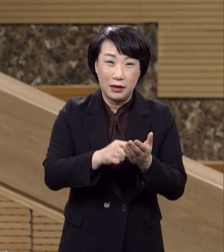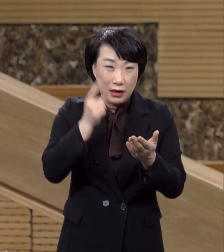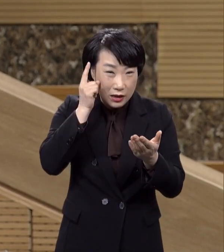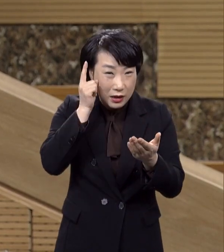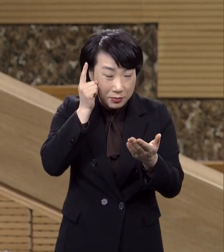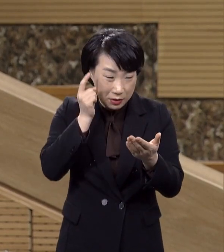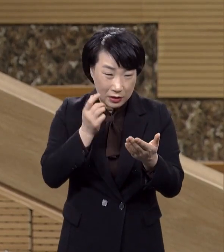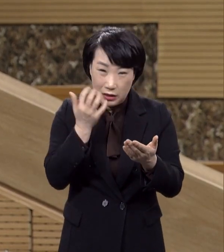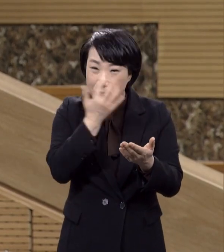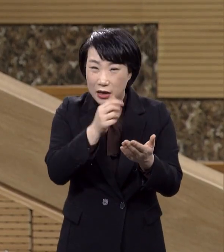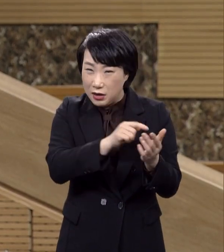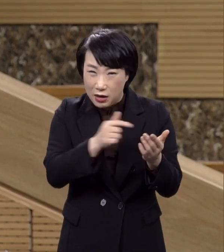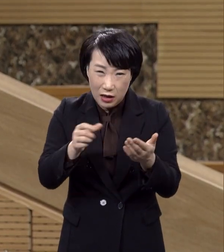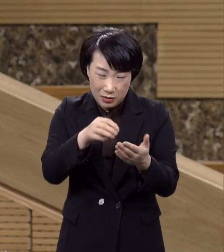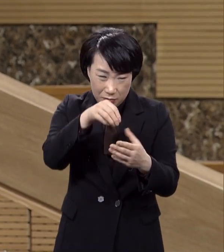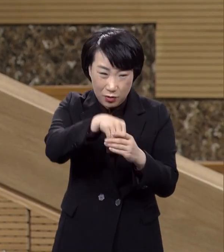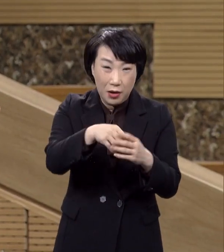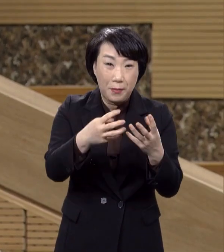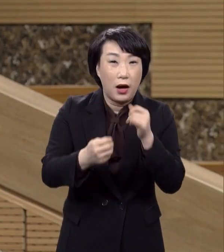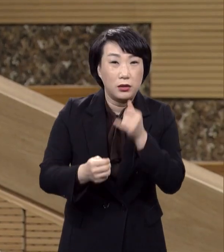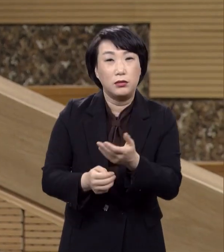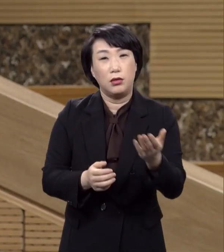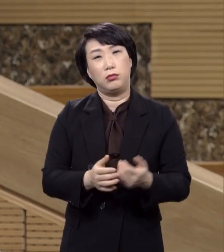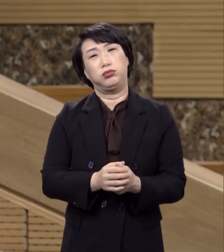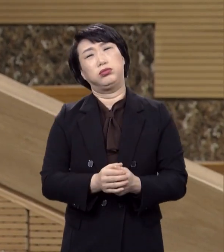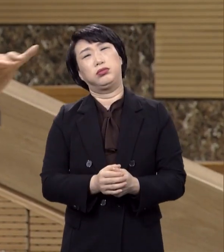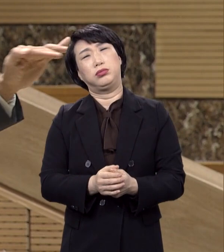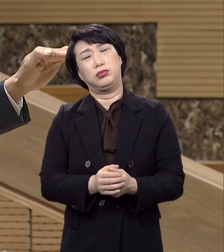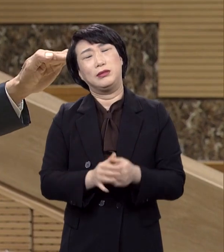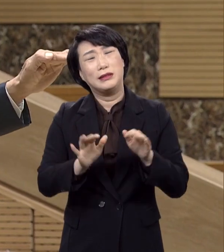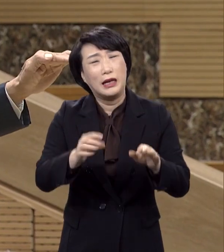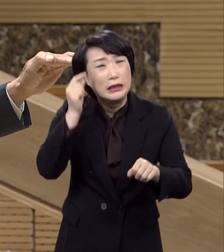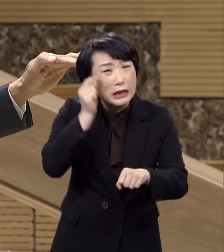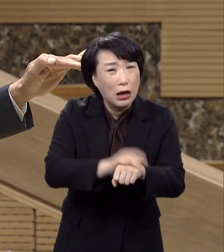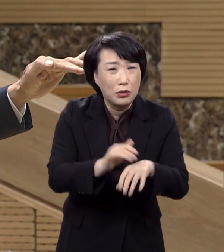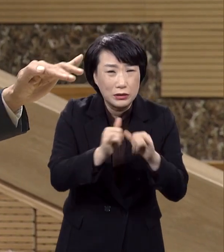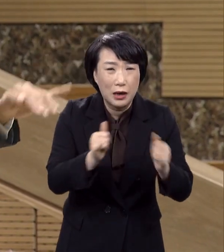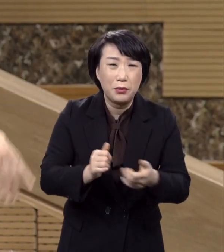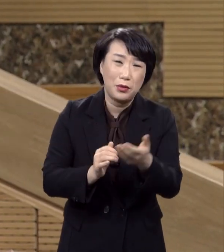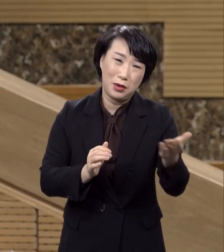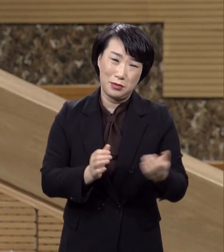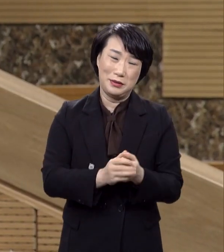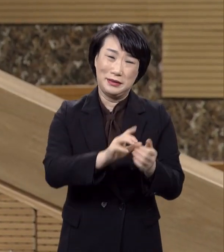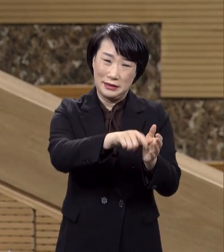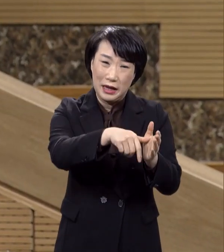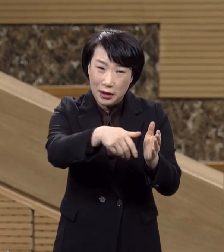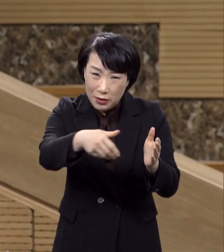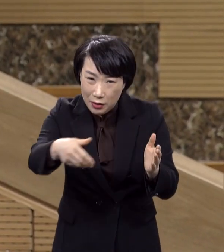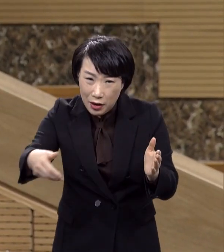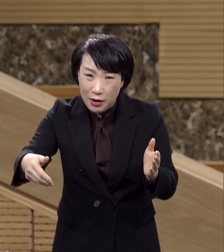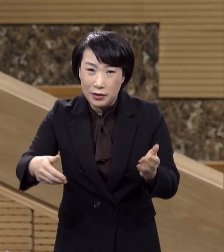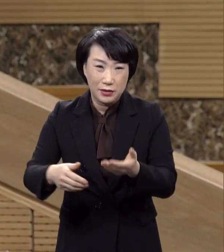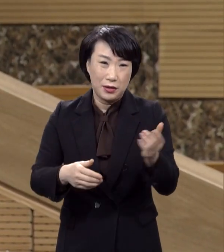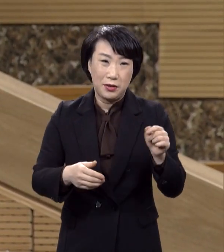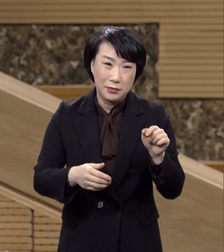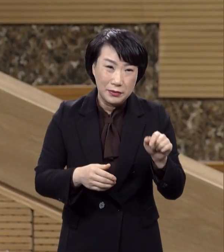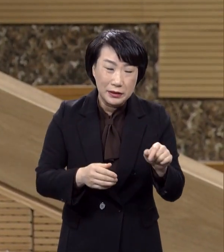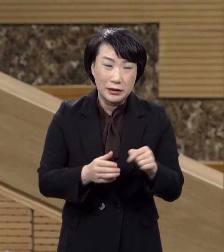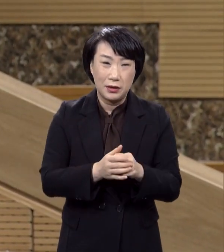다 들어있잖아요. 그래서 지혜로운 자는 세월을